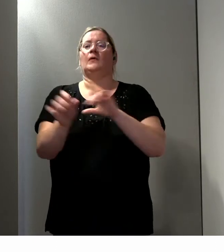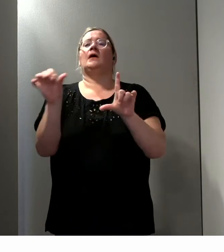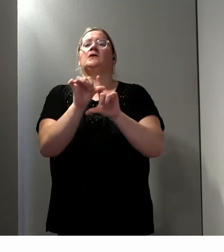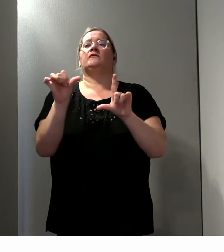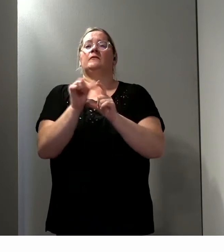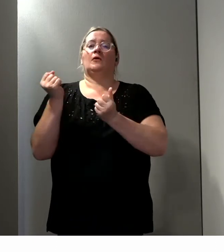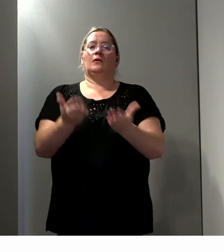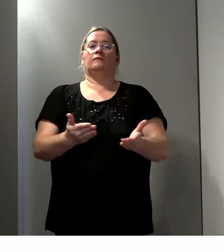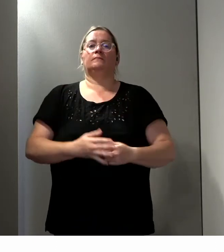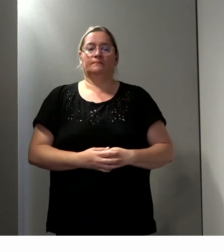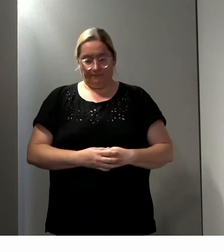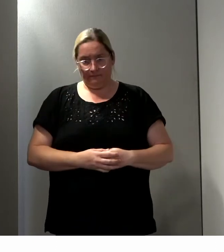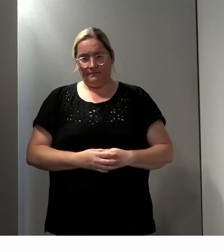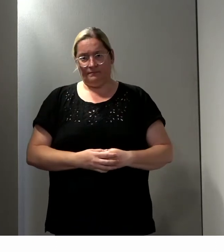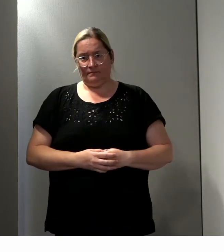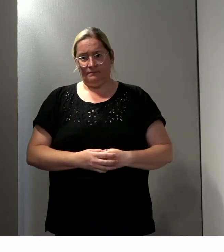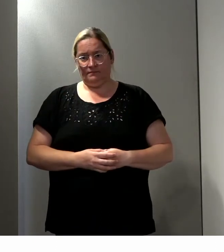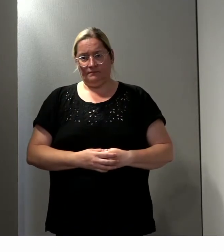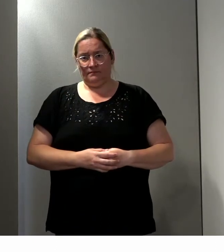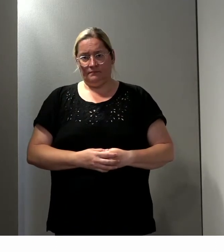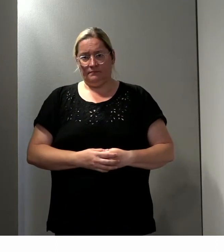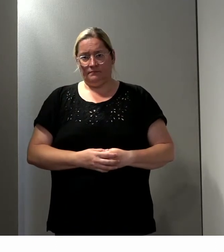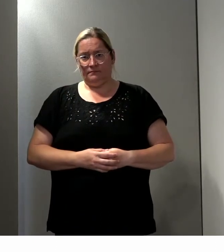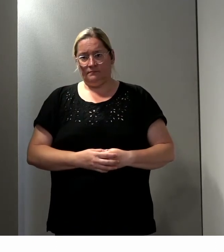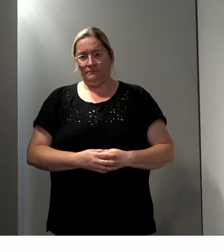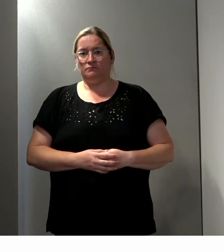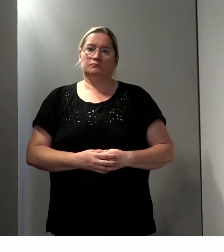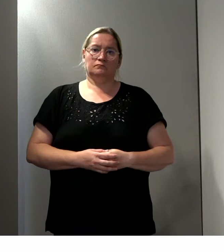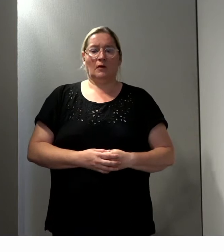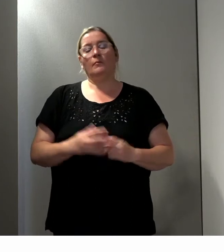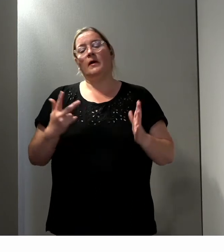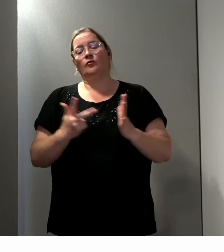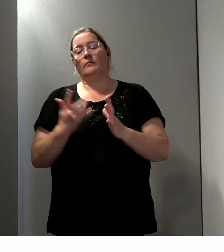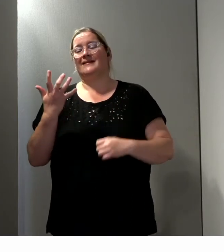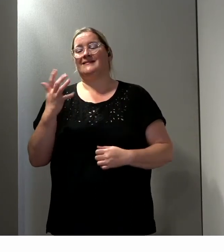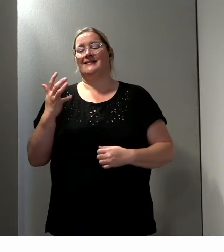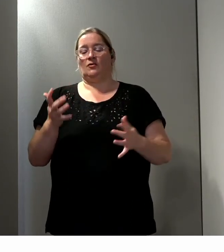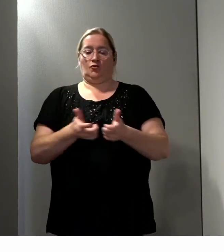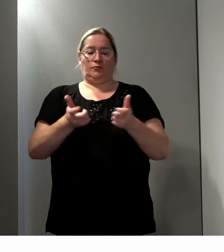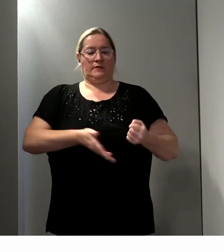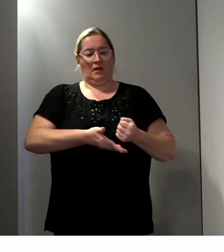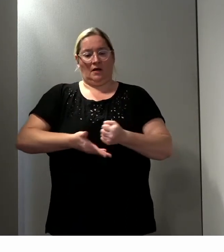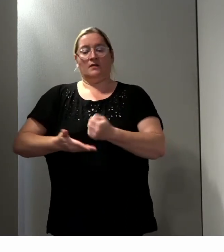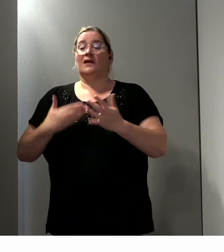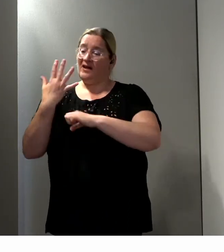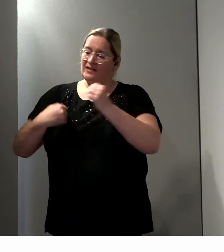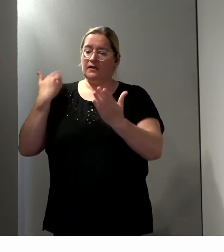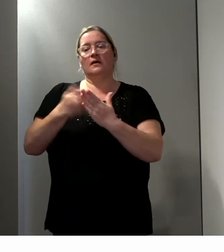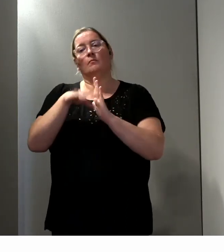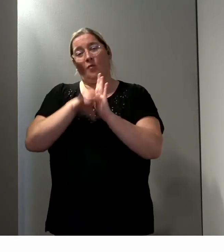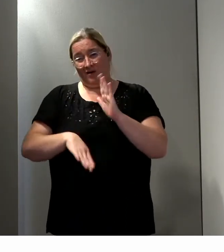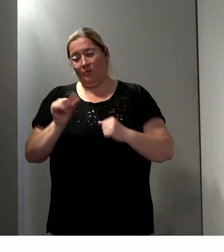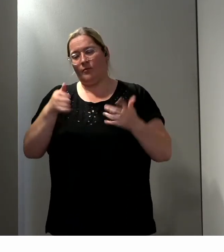GFIP. Alors, juste un mot aussi de ce que ça représente. C'est en gros, on en fait 3500 par an. L'année dernière, on en a fait évidemment un peu moins. Alors, surtout au